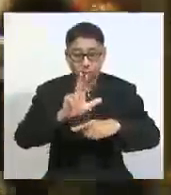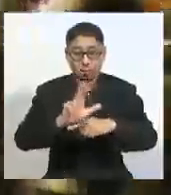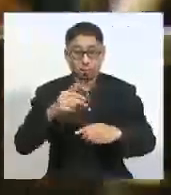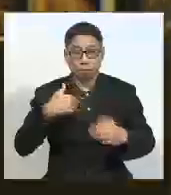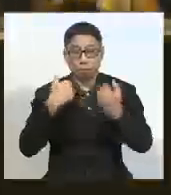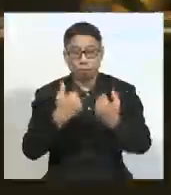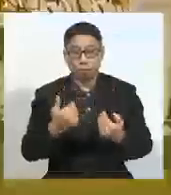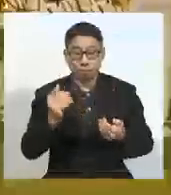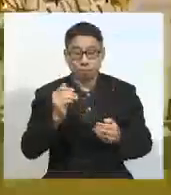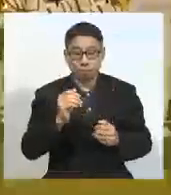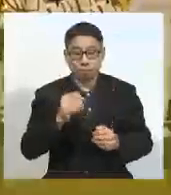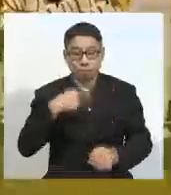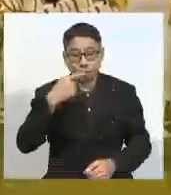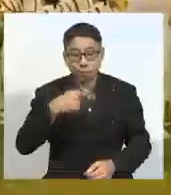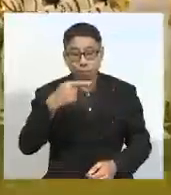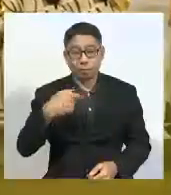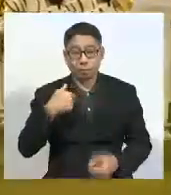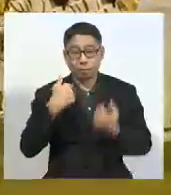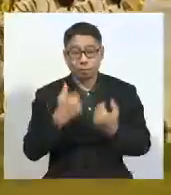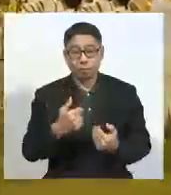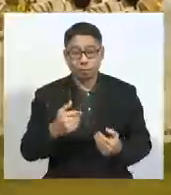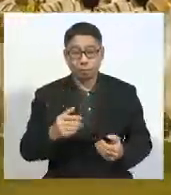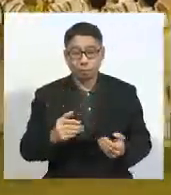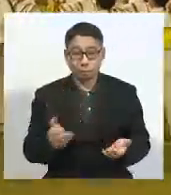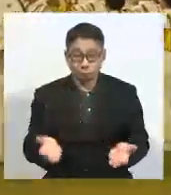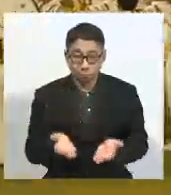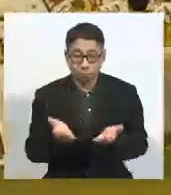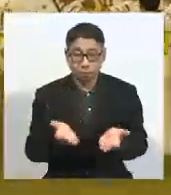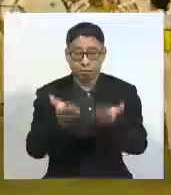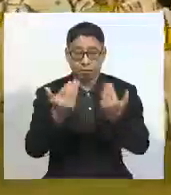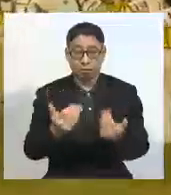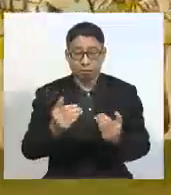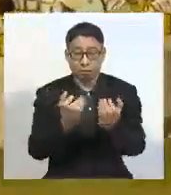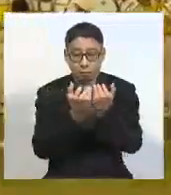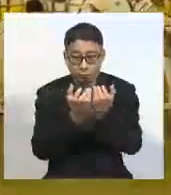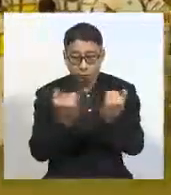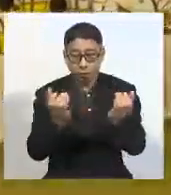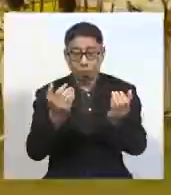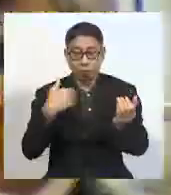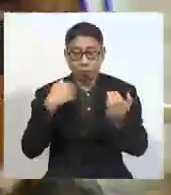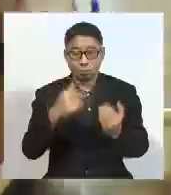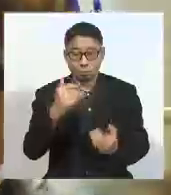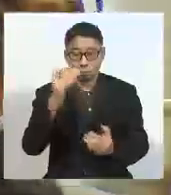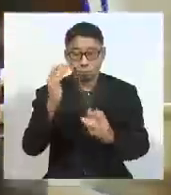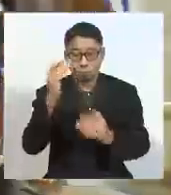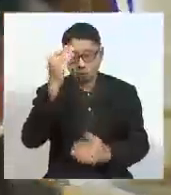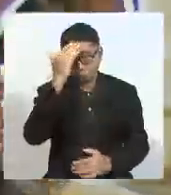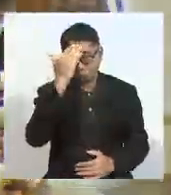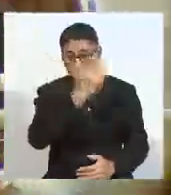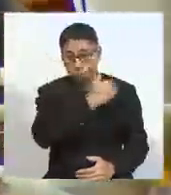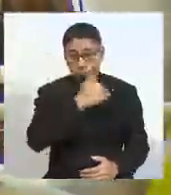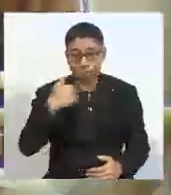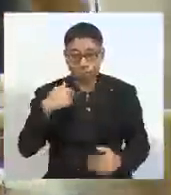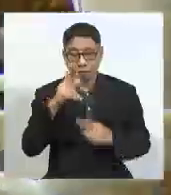าโดยกล่าวพระวรสารยกเนื้อหาจากข้อพระคัมภีร์จากพระคัมภีร์มัทธิวบทที่